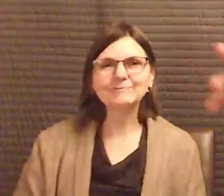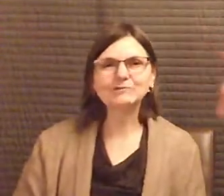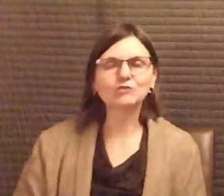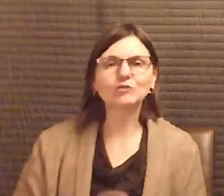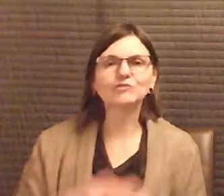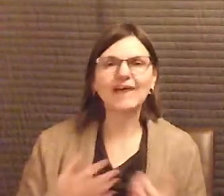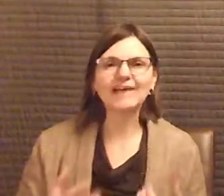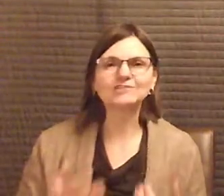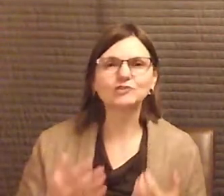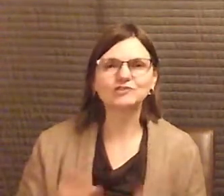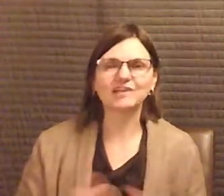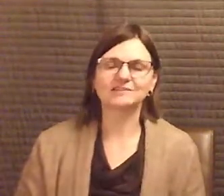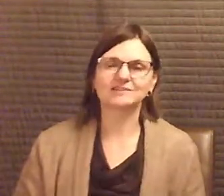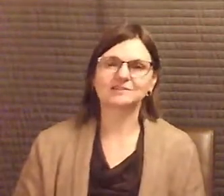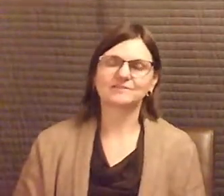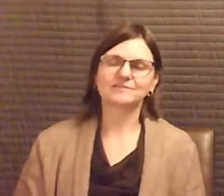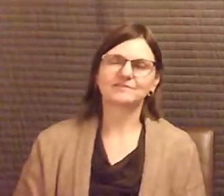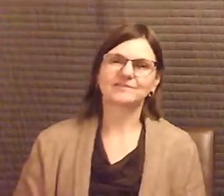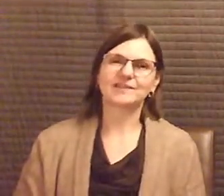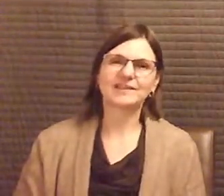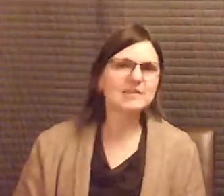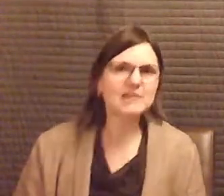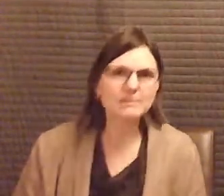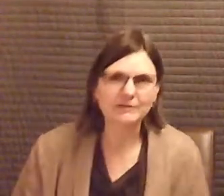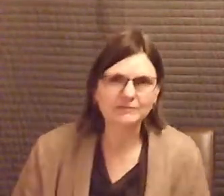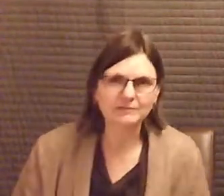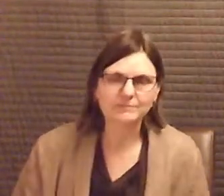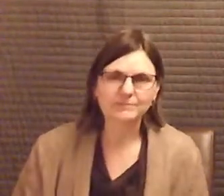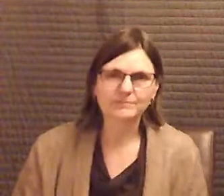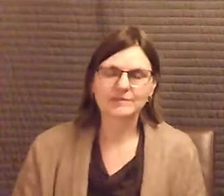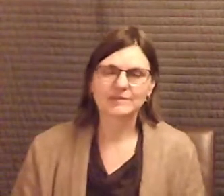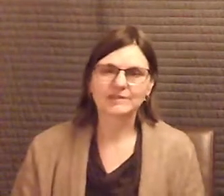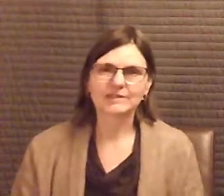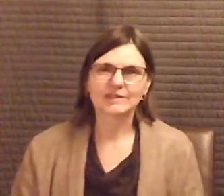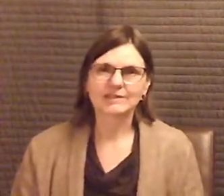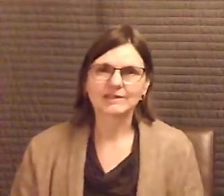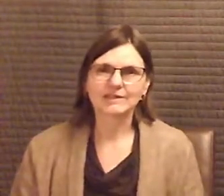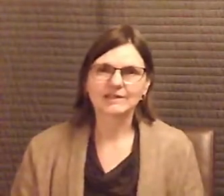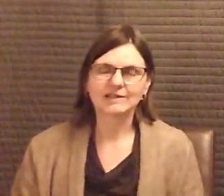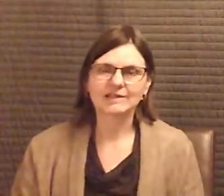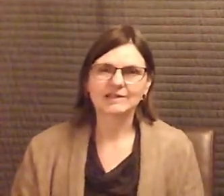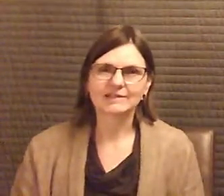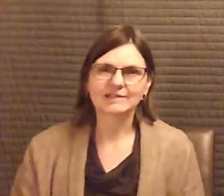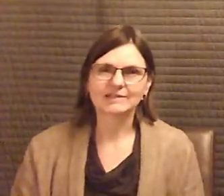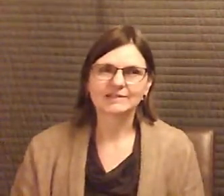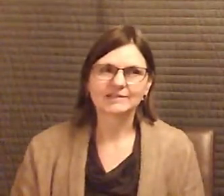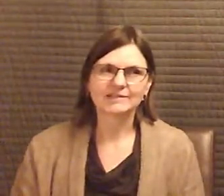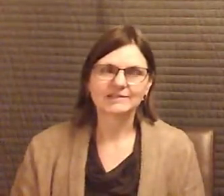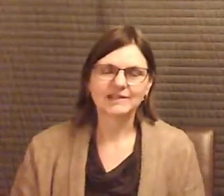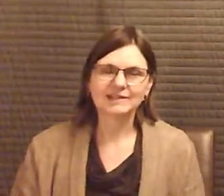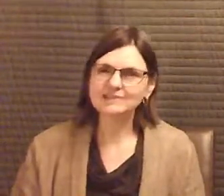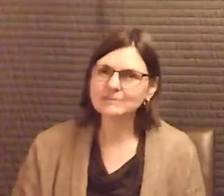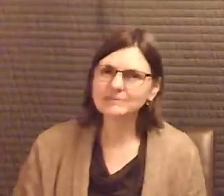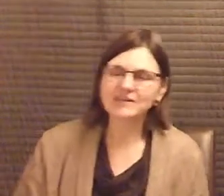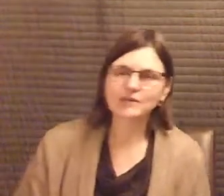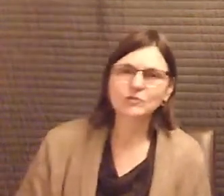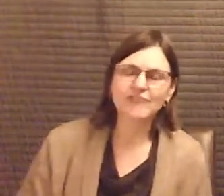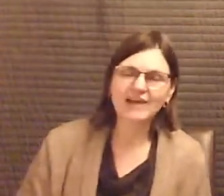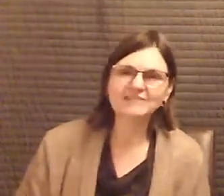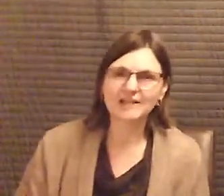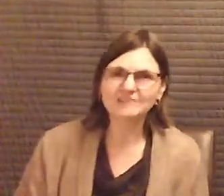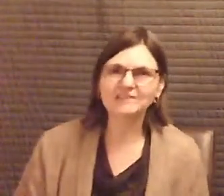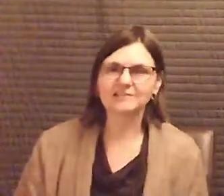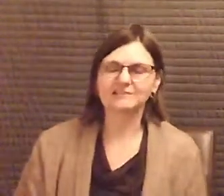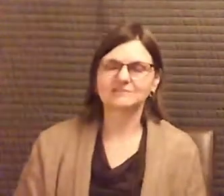niemand onderwijzen zoals een lopen niemand is noch mannelijk en tiecelijn budget is niemand die kan